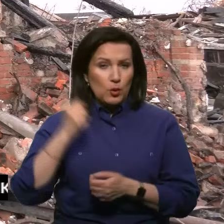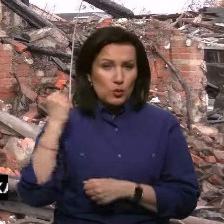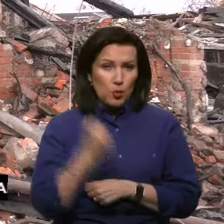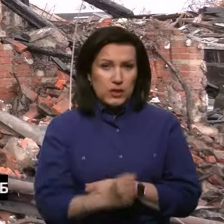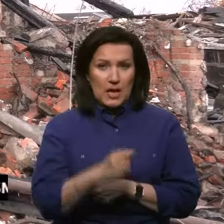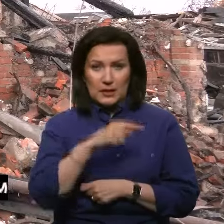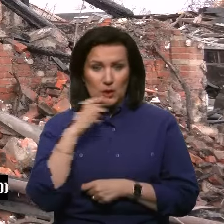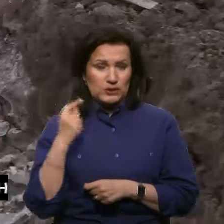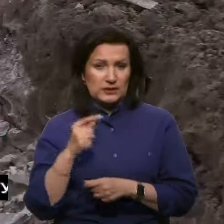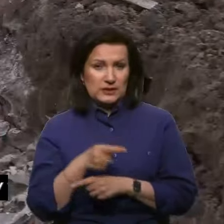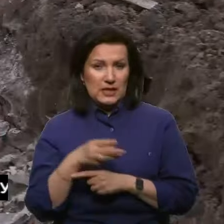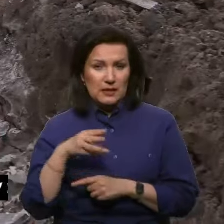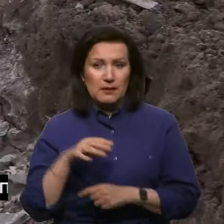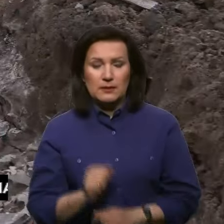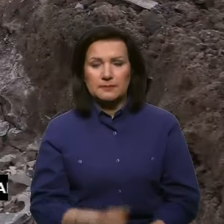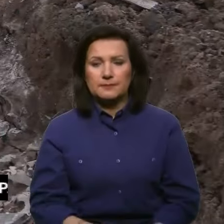вдарила російська ракета.